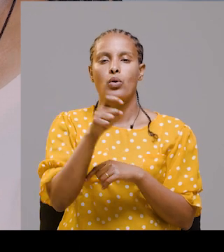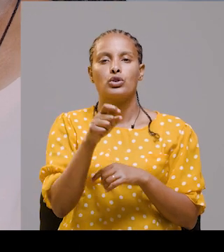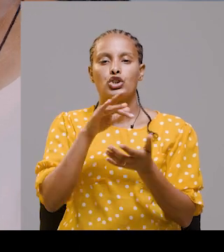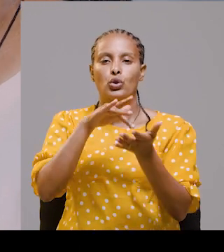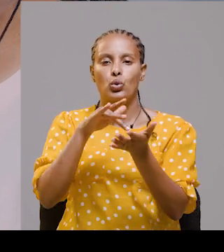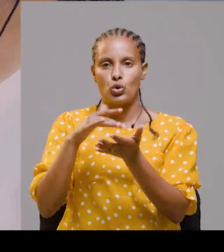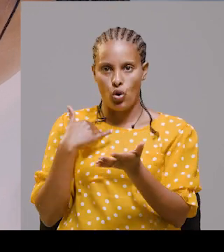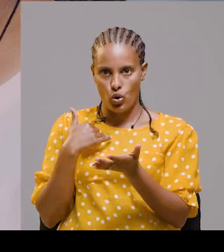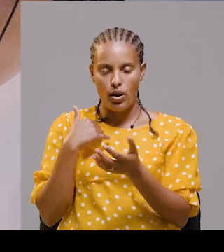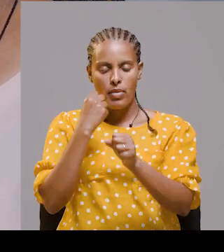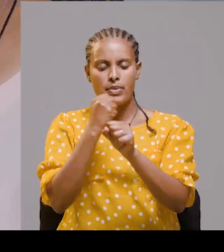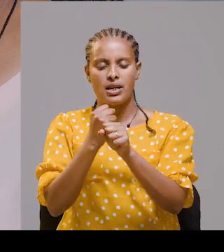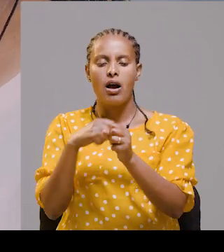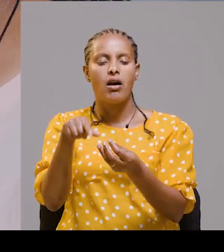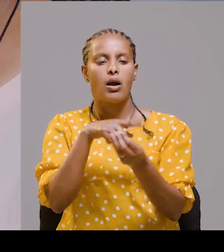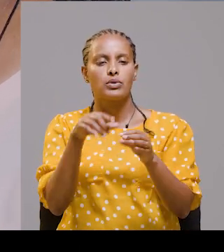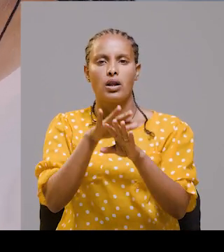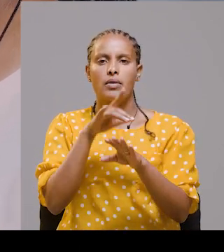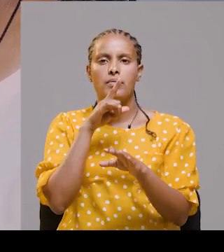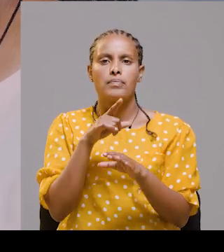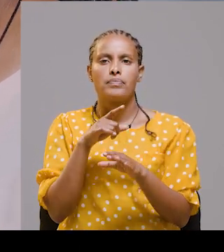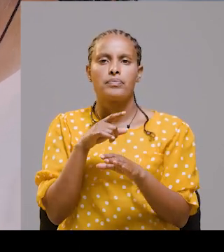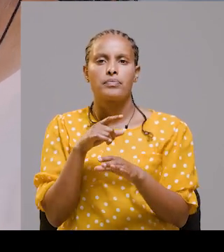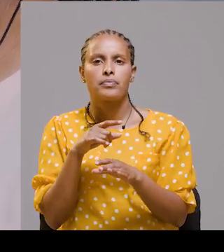ሼልተሮች አሉንና በመንሰራበት አካባቢዎች ላይ ምንድነው